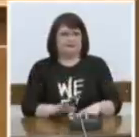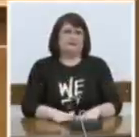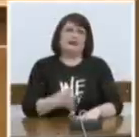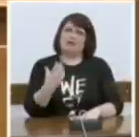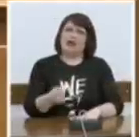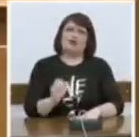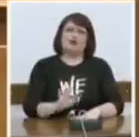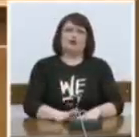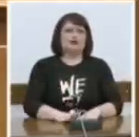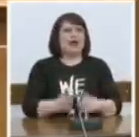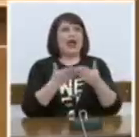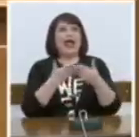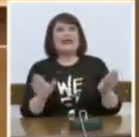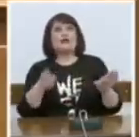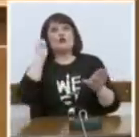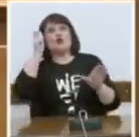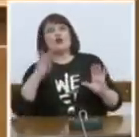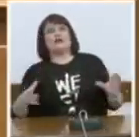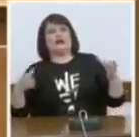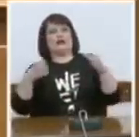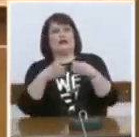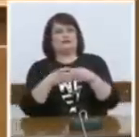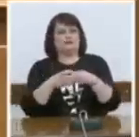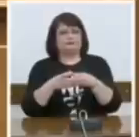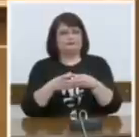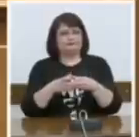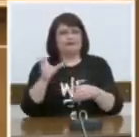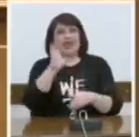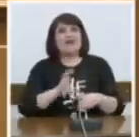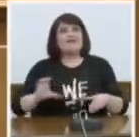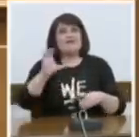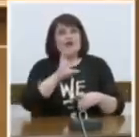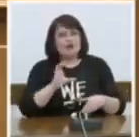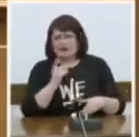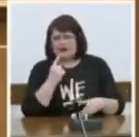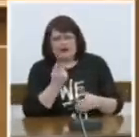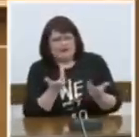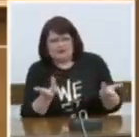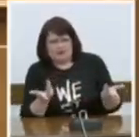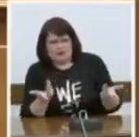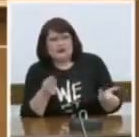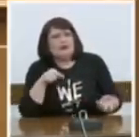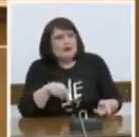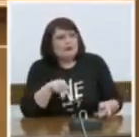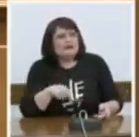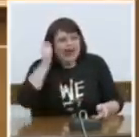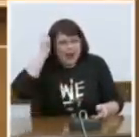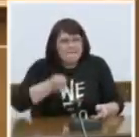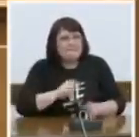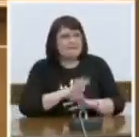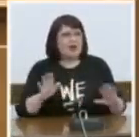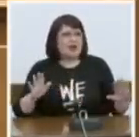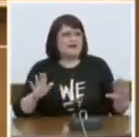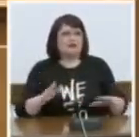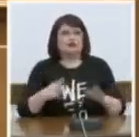από άλλους κομματικούς σχηματισμούς συζητήσεις ακόμα και το ευρωπαϊκό κεκτημένο. Και θεωρώ και πρέπει να το ξεκαθαρίσουμε ότι είναι απαράδεκτο το 2023